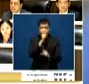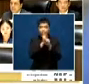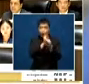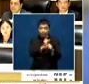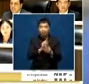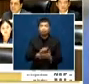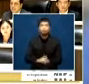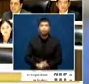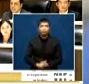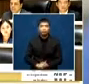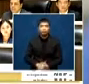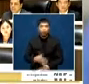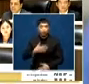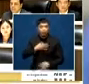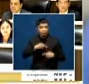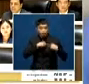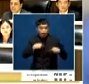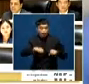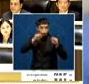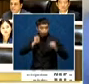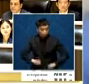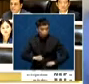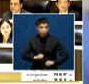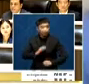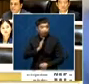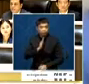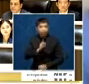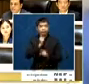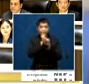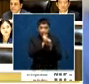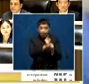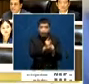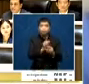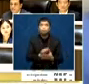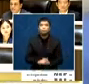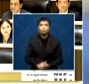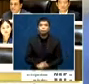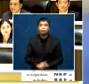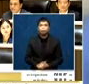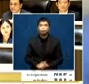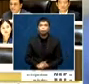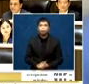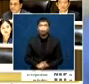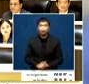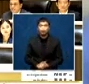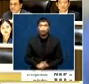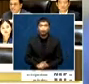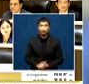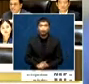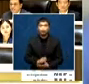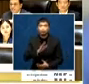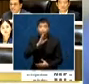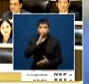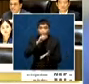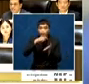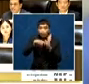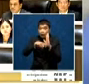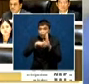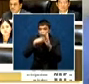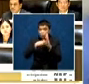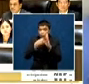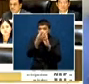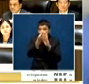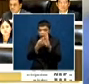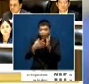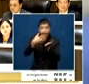นดีคือสมชายแหละฮะ ครับนะครับ จนคนเขาไม่เลือกไปหมดแล้วเนี่ยคนเขาเลือกก้าวไกลไป14ล้านเลือก